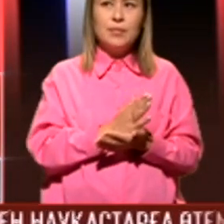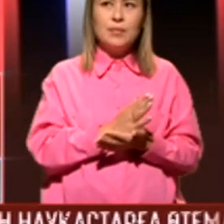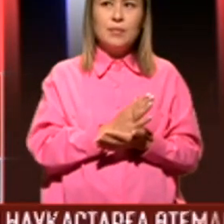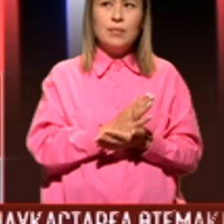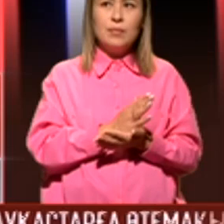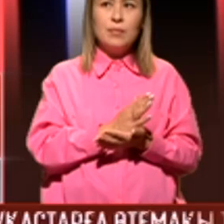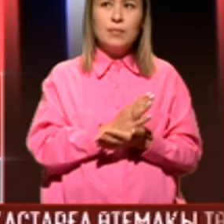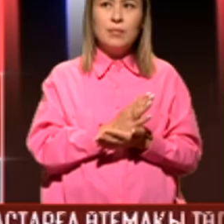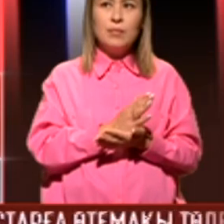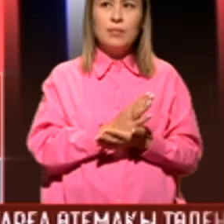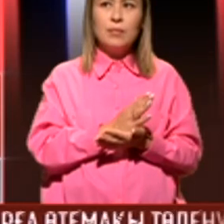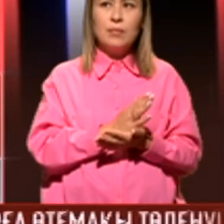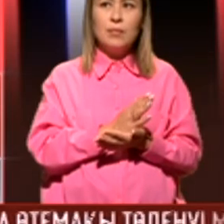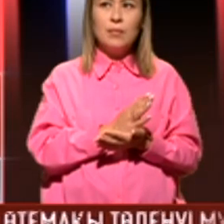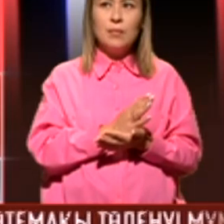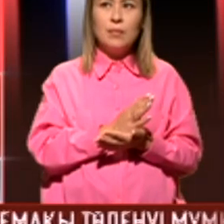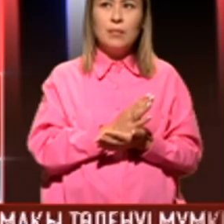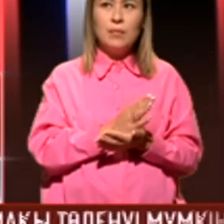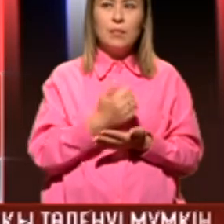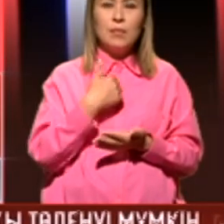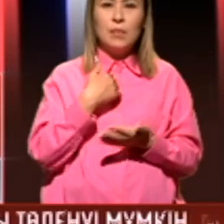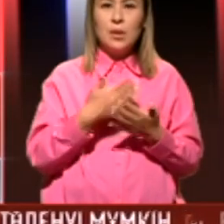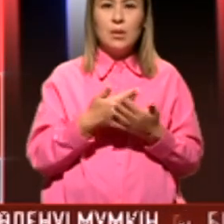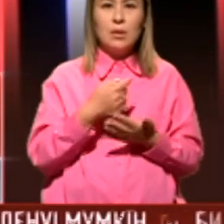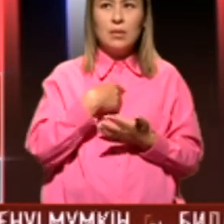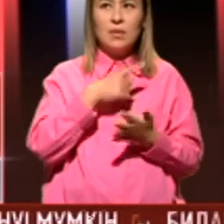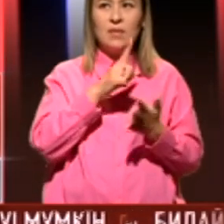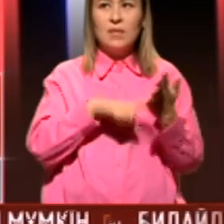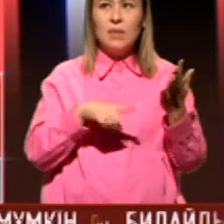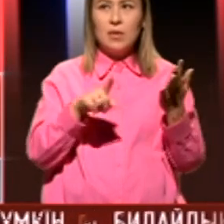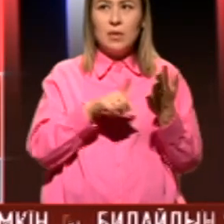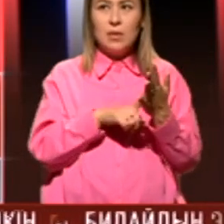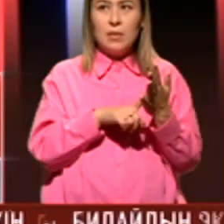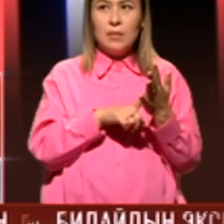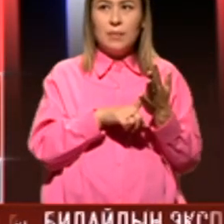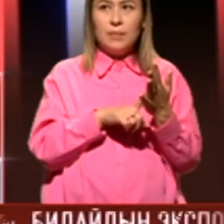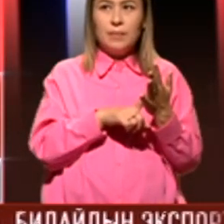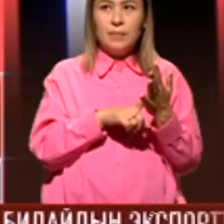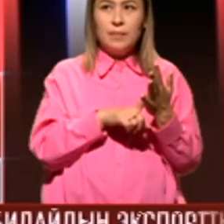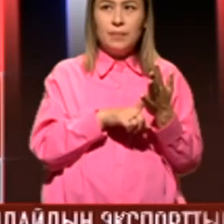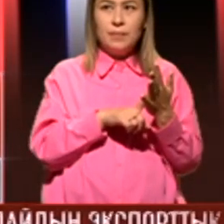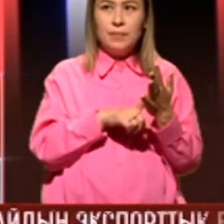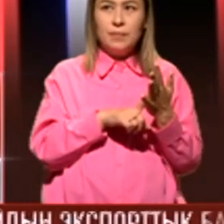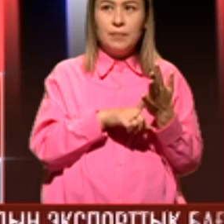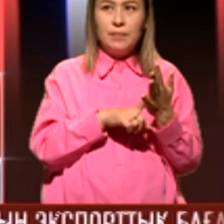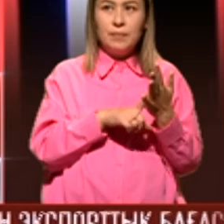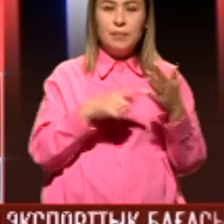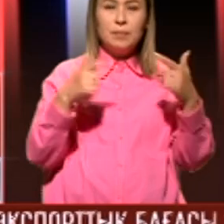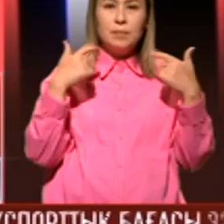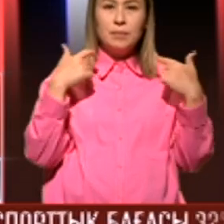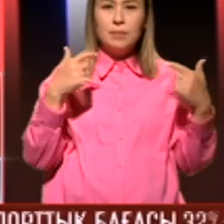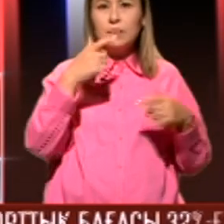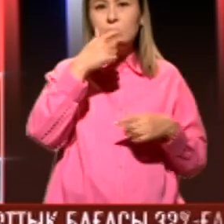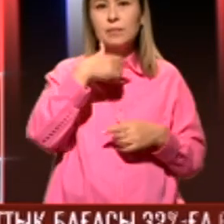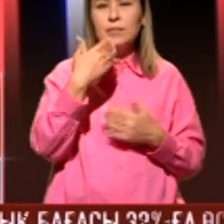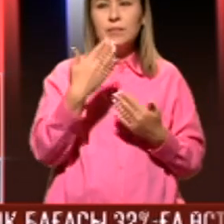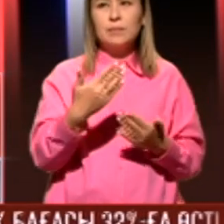қойшы. Бұл рейтингке сенбеймін мен, мысалға. Бірін айтайын. Ашығын айтайық. Полковник мырза.